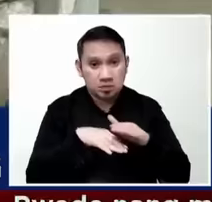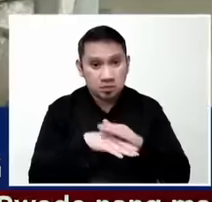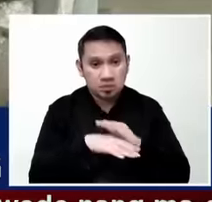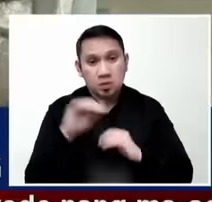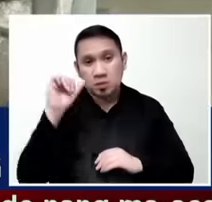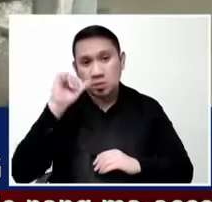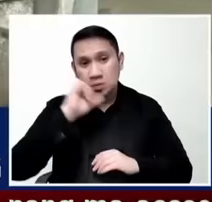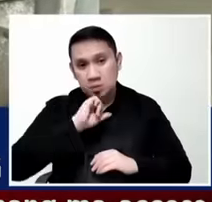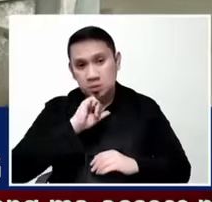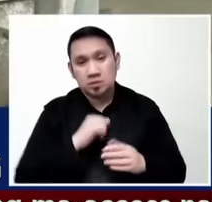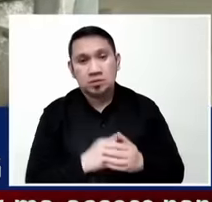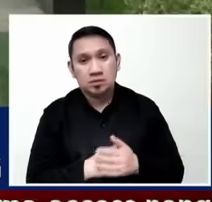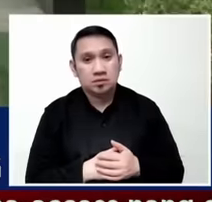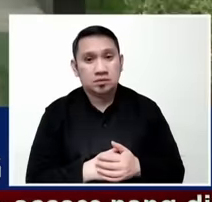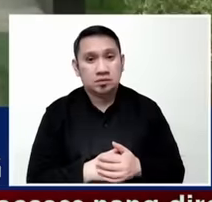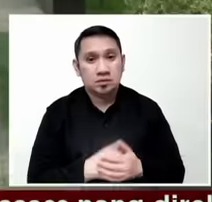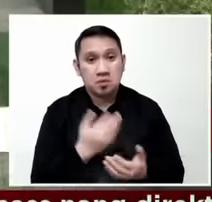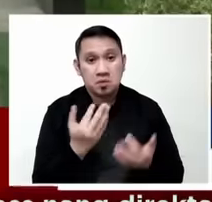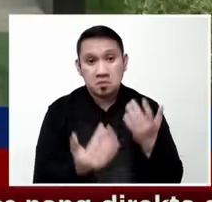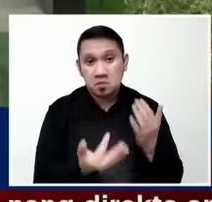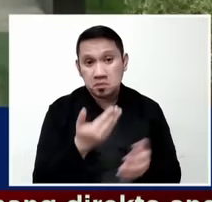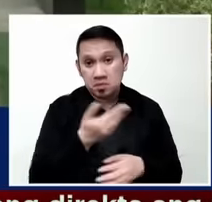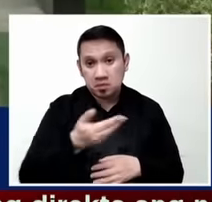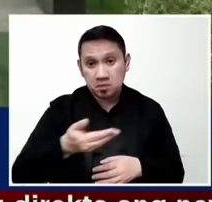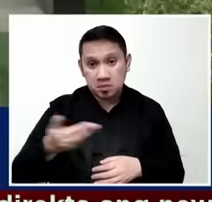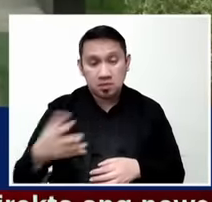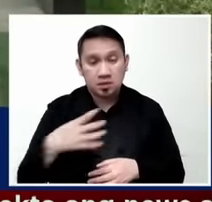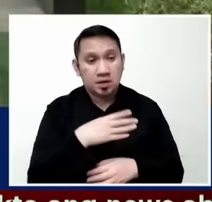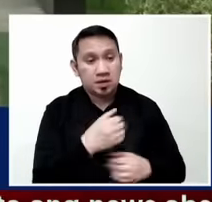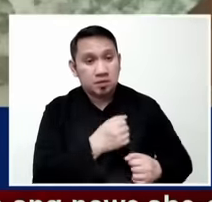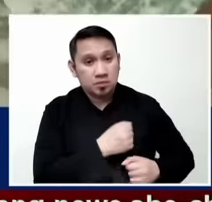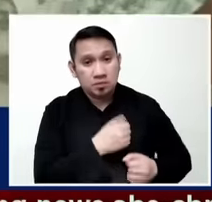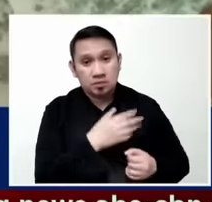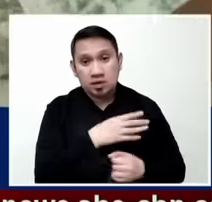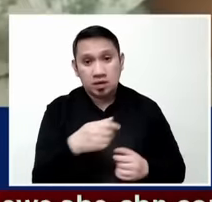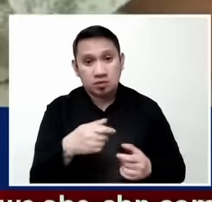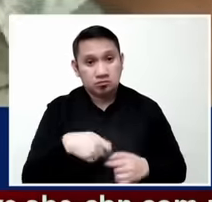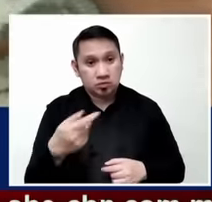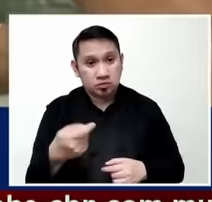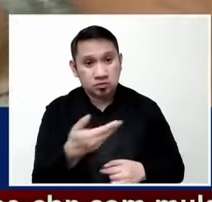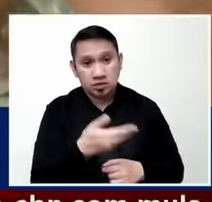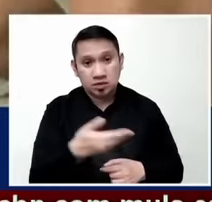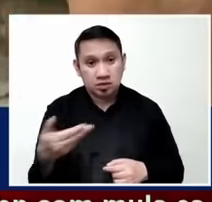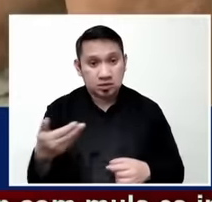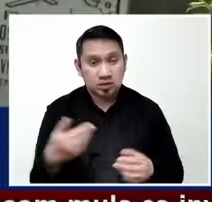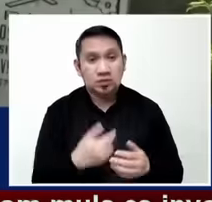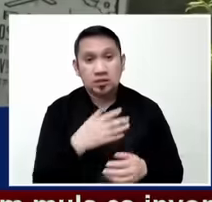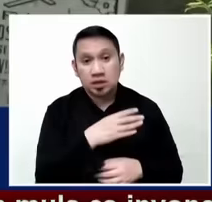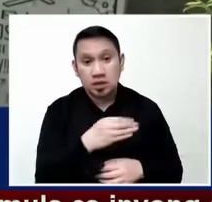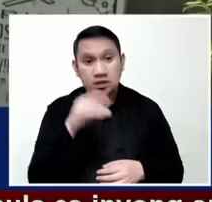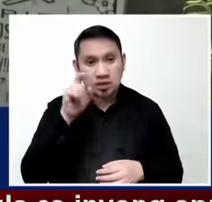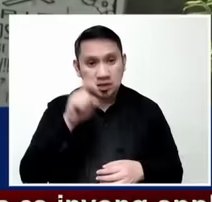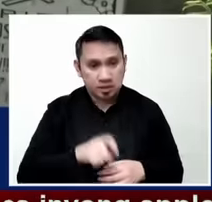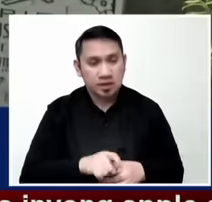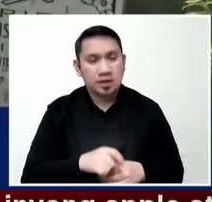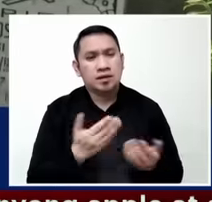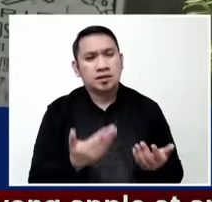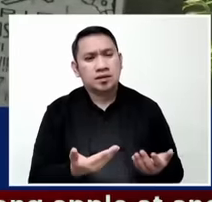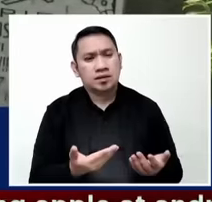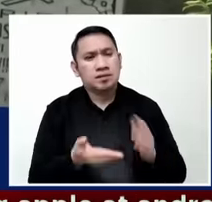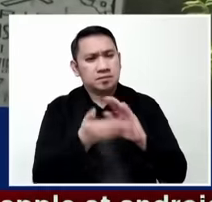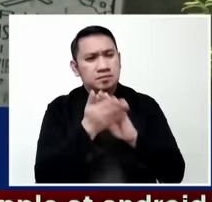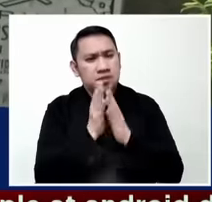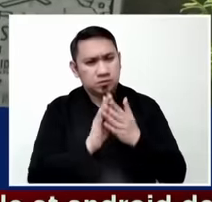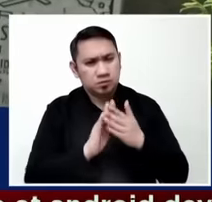inumin, mga flammable materials, mga armas at matatalim na bagay. At dahil dapat taimtim ang paggunita sa mga